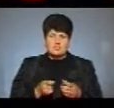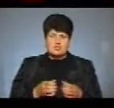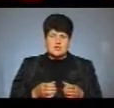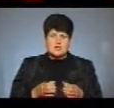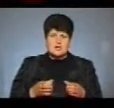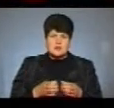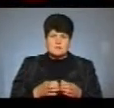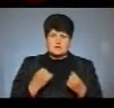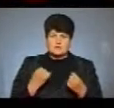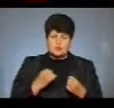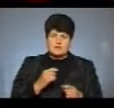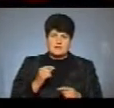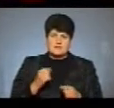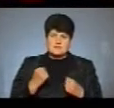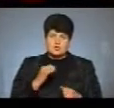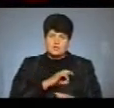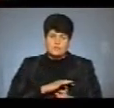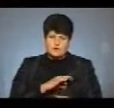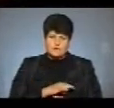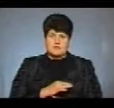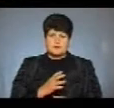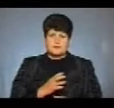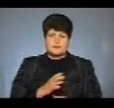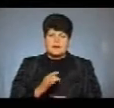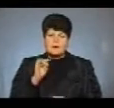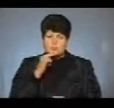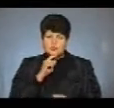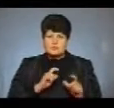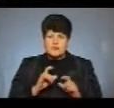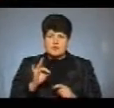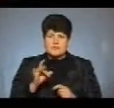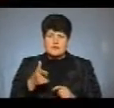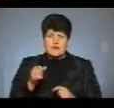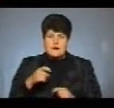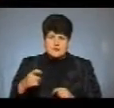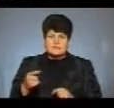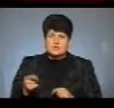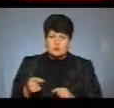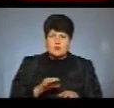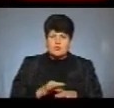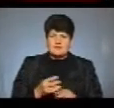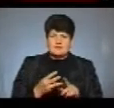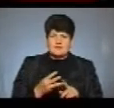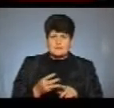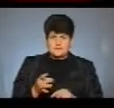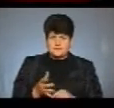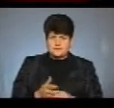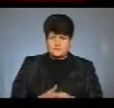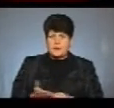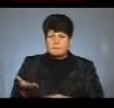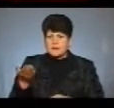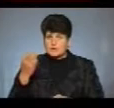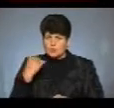фізичного виховання економічного університету Роман Гах. У Тернополі проводять втретє. Минулого